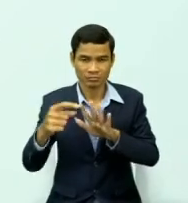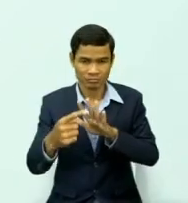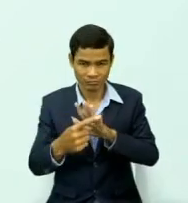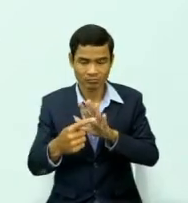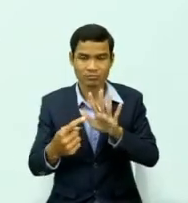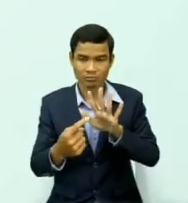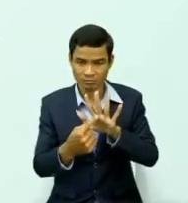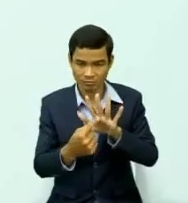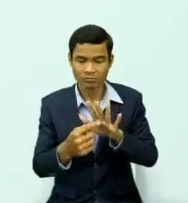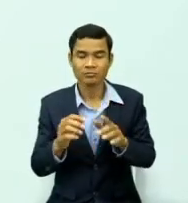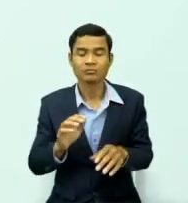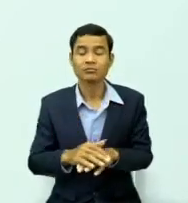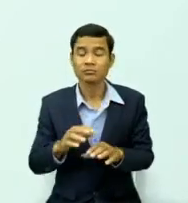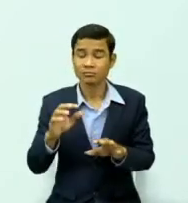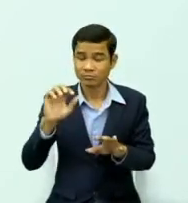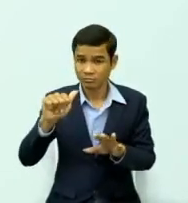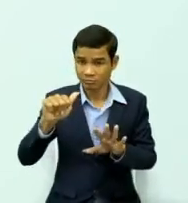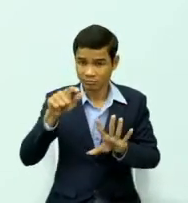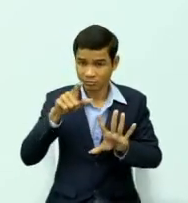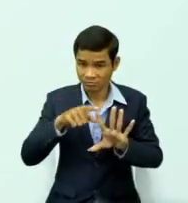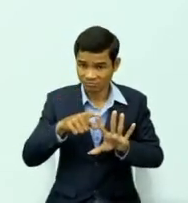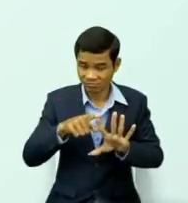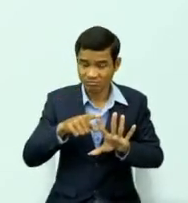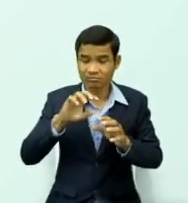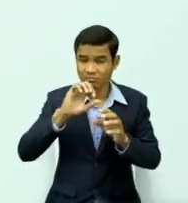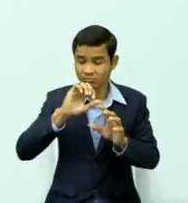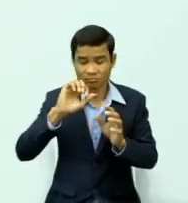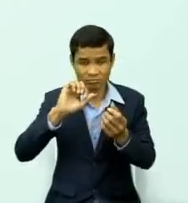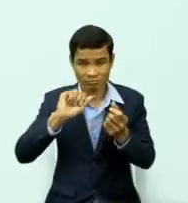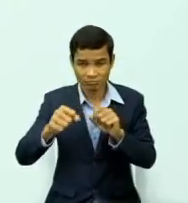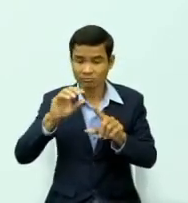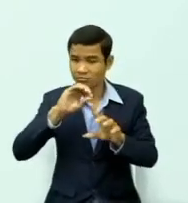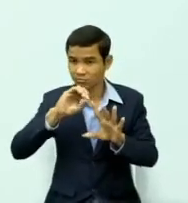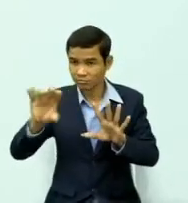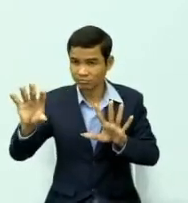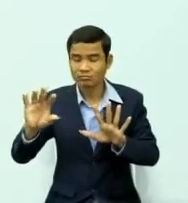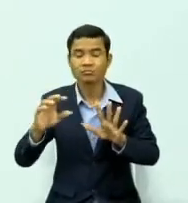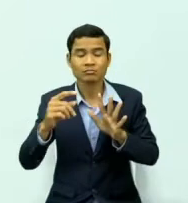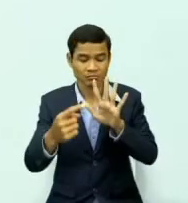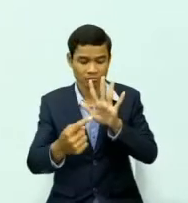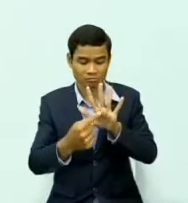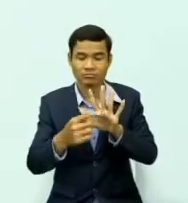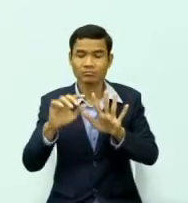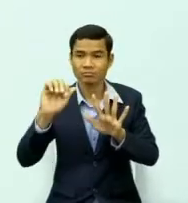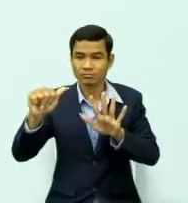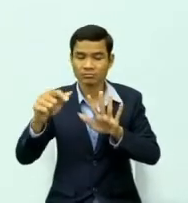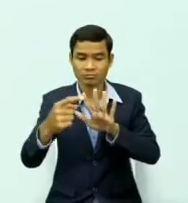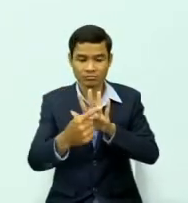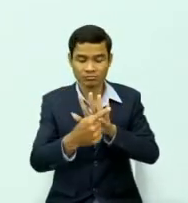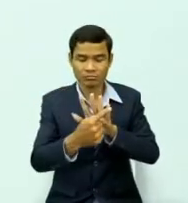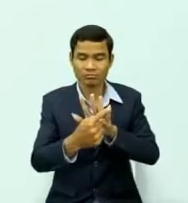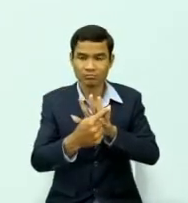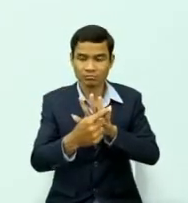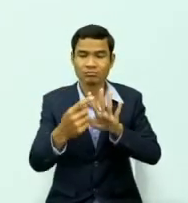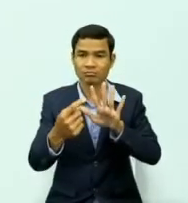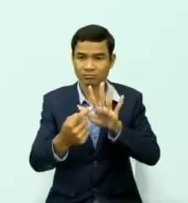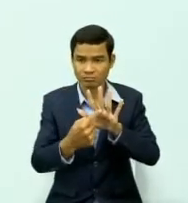tọp đô pi sở nhà mụ sẽ cái toán từ chì bóc bọc chân nè con tại lỡ con an tình ọc hình